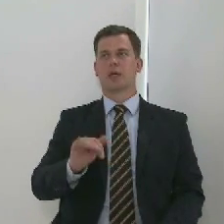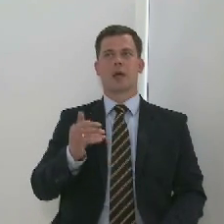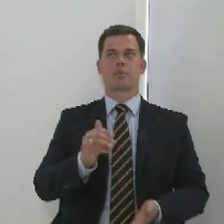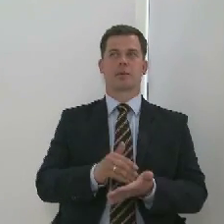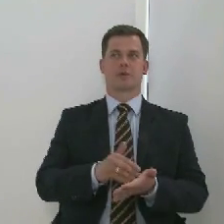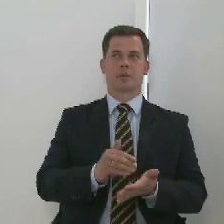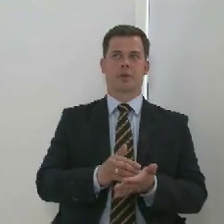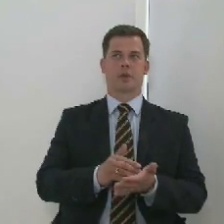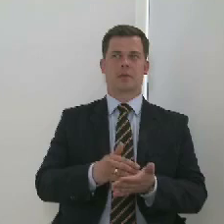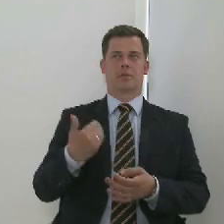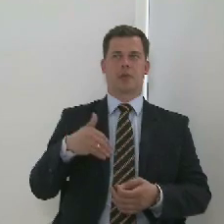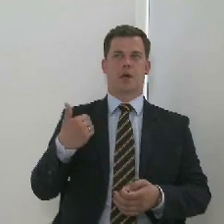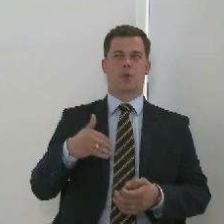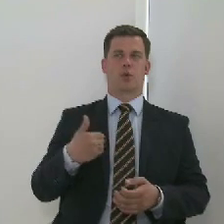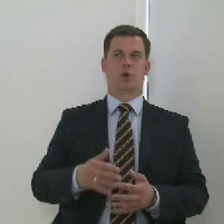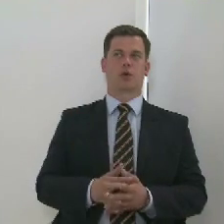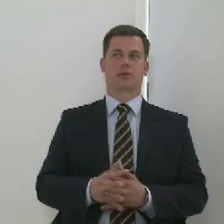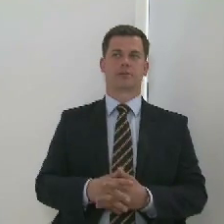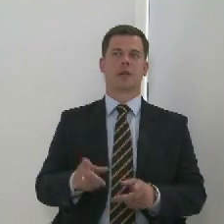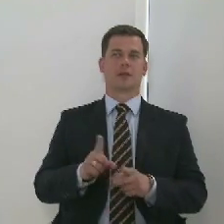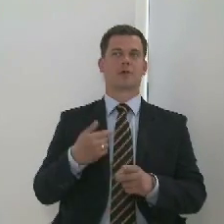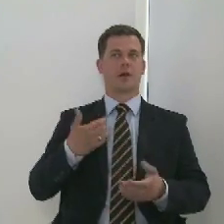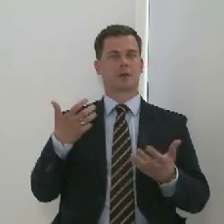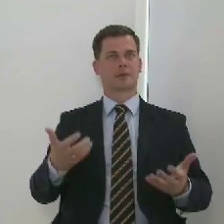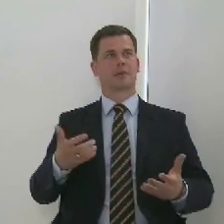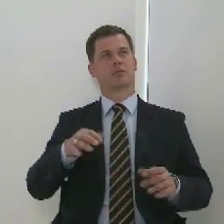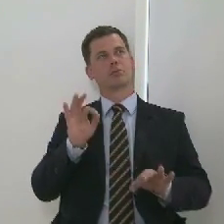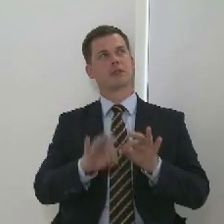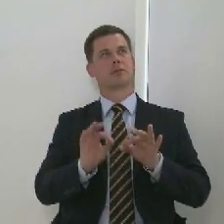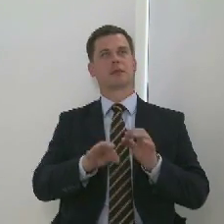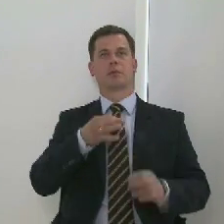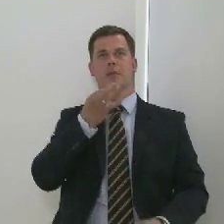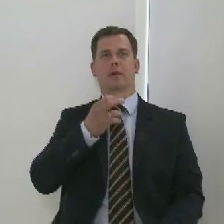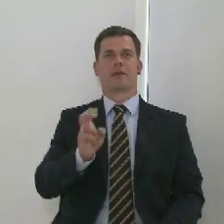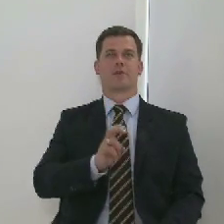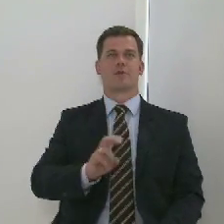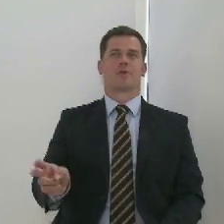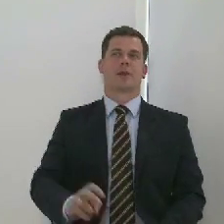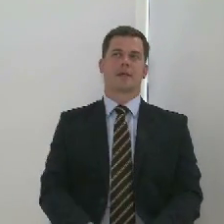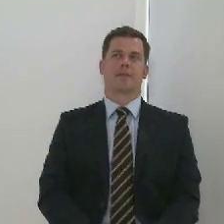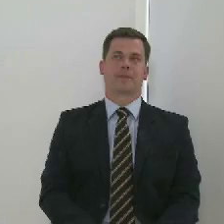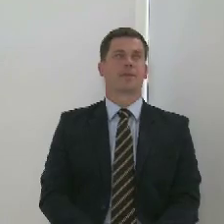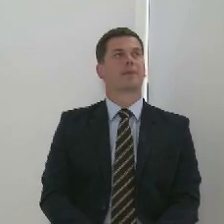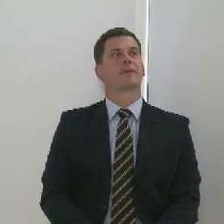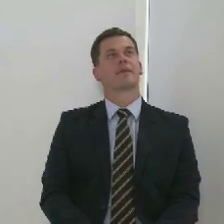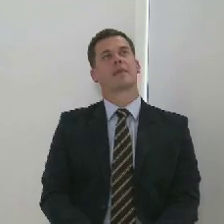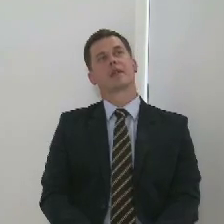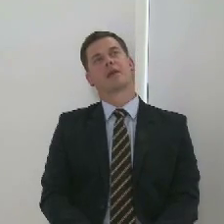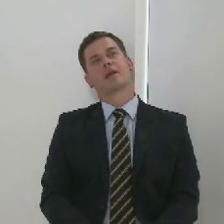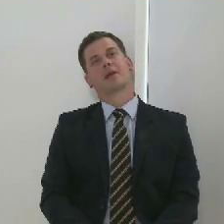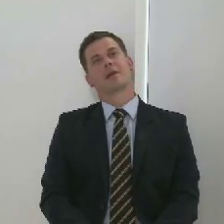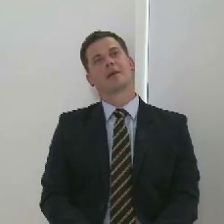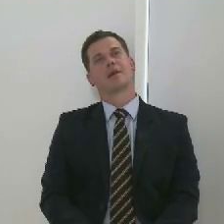zapotrzebowanie na białka. Postanowiłem dopracować technologię.